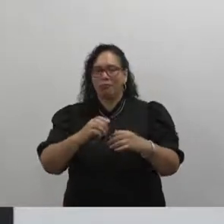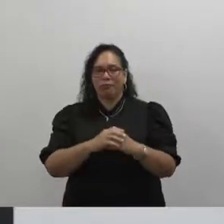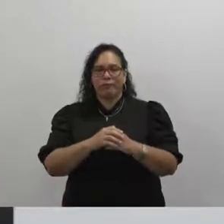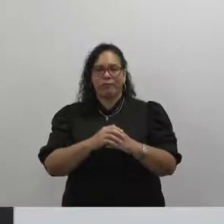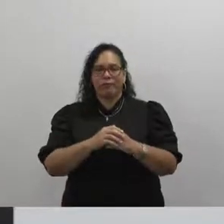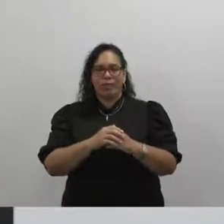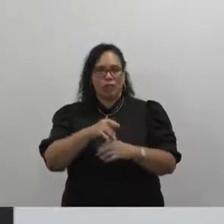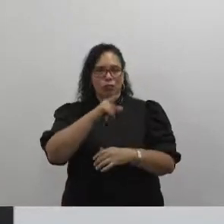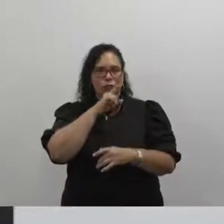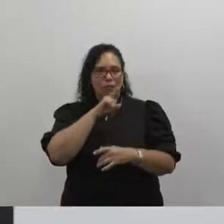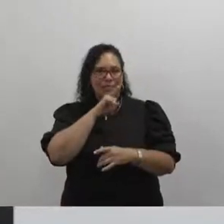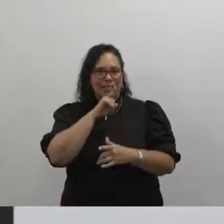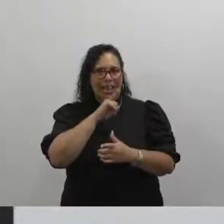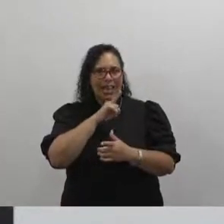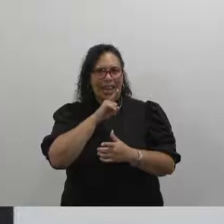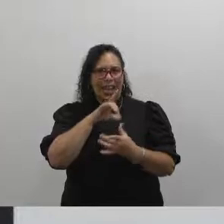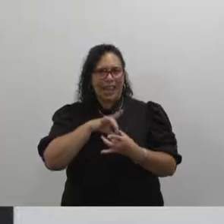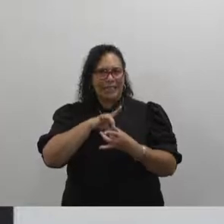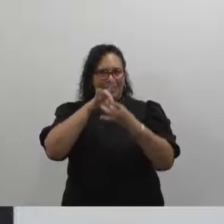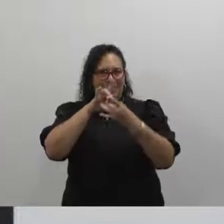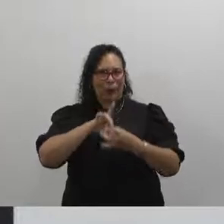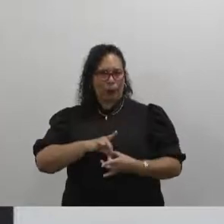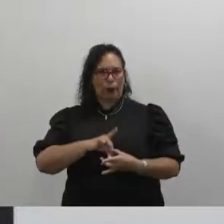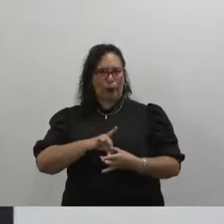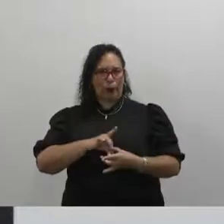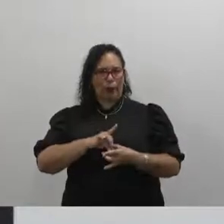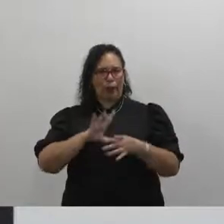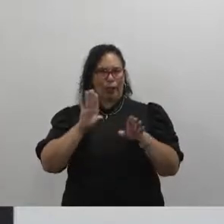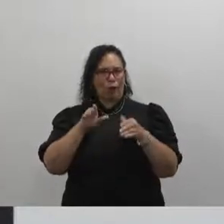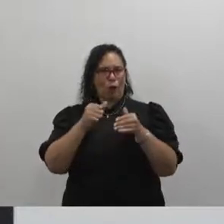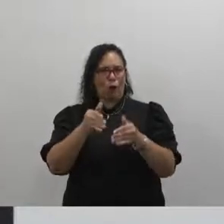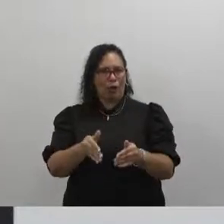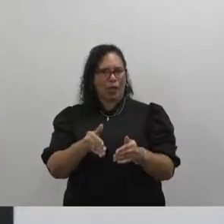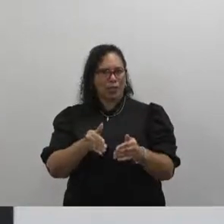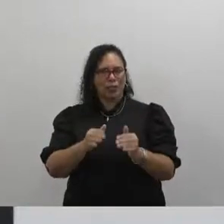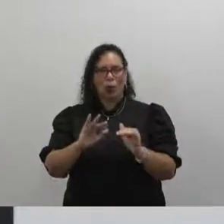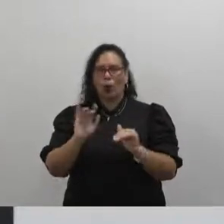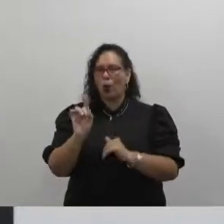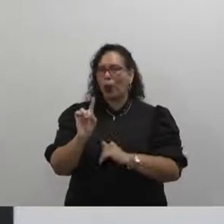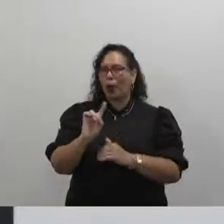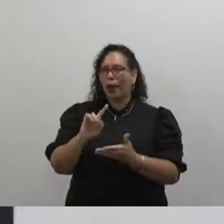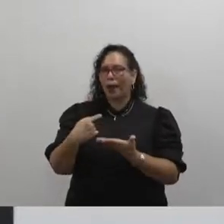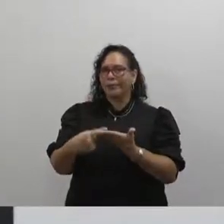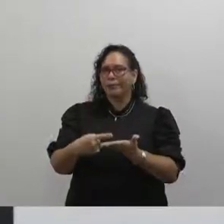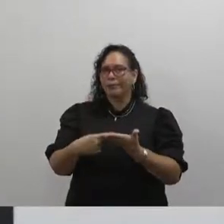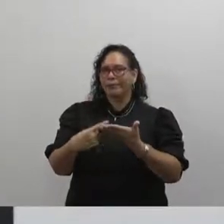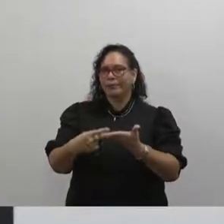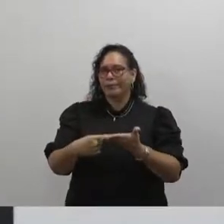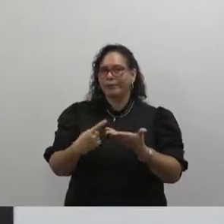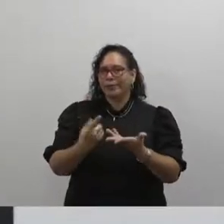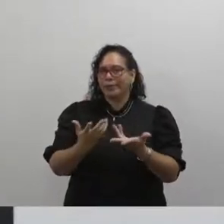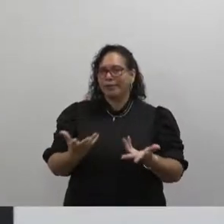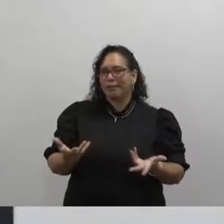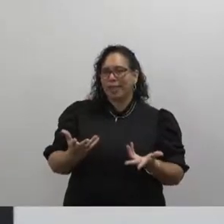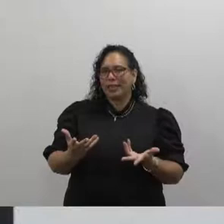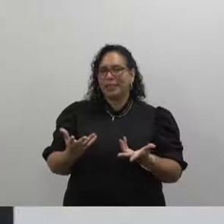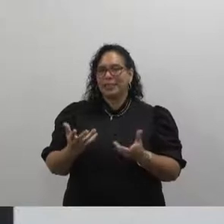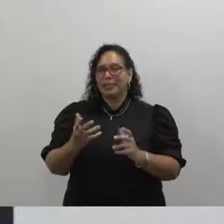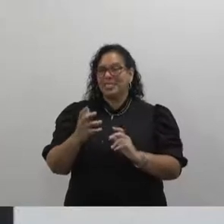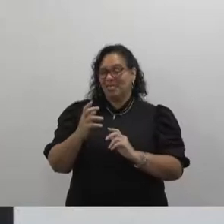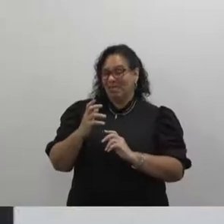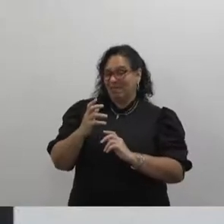tập nào bàn thơ mấy ai dương nó ở làm dương nó mù hay bắt đầu ở